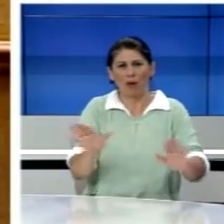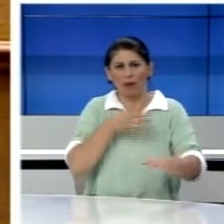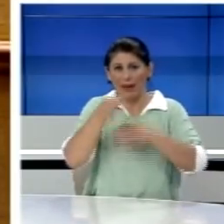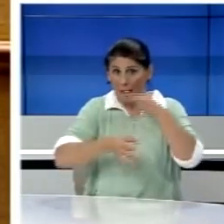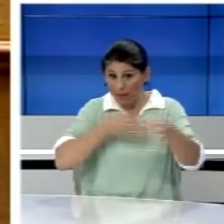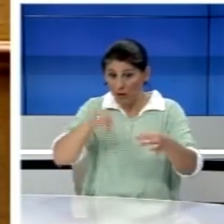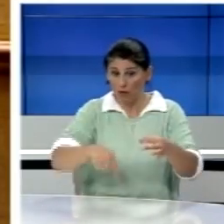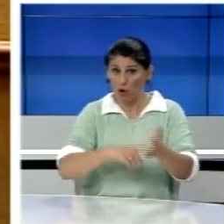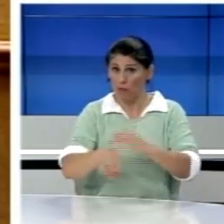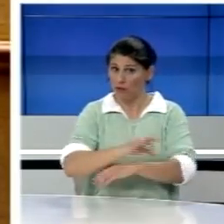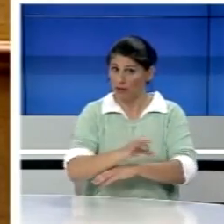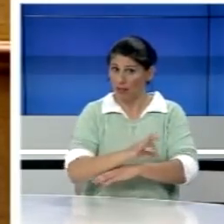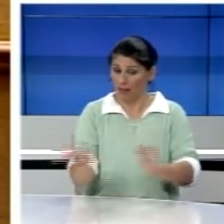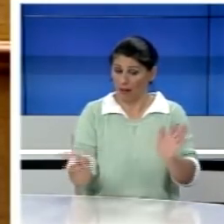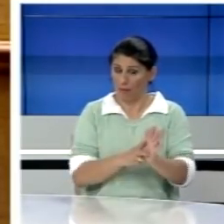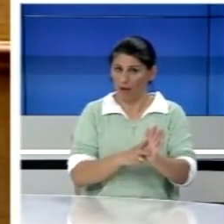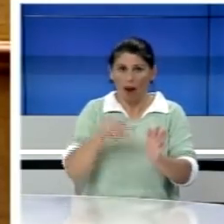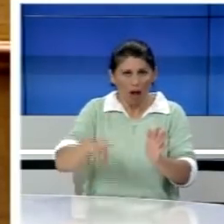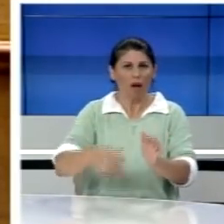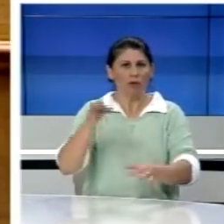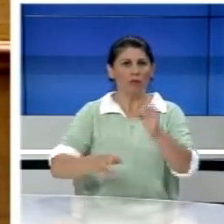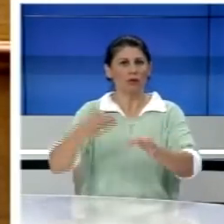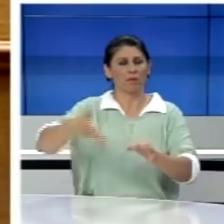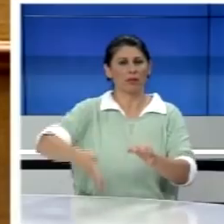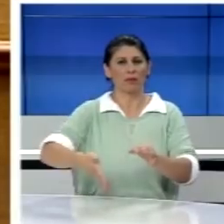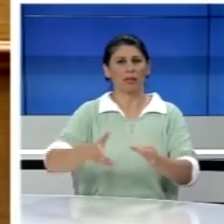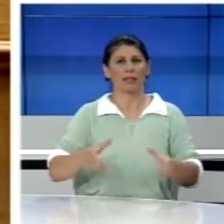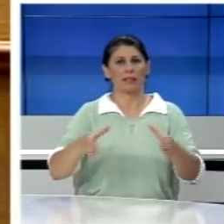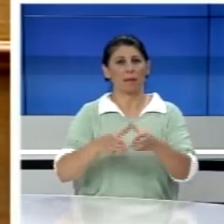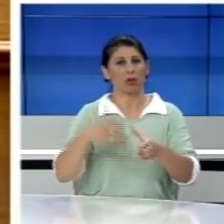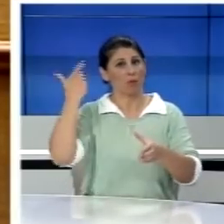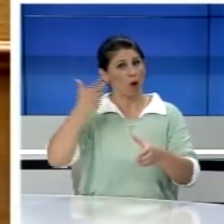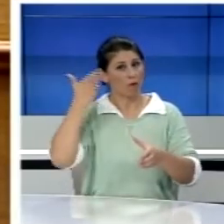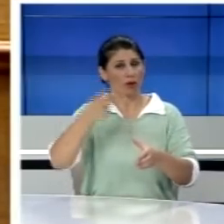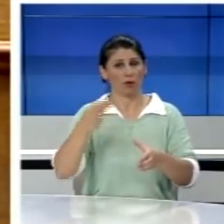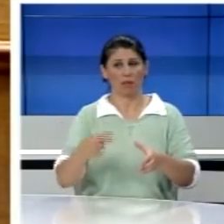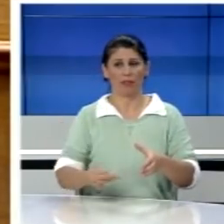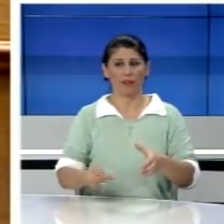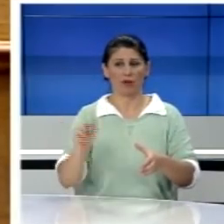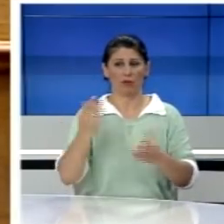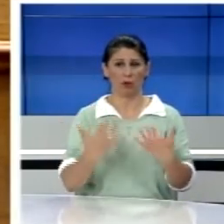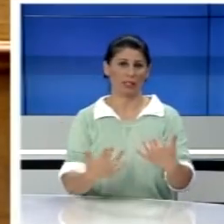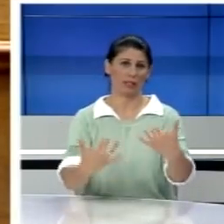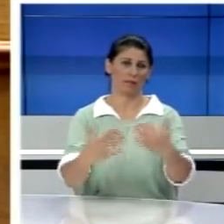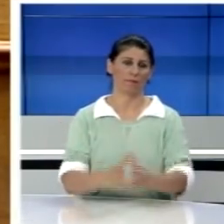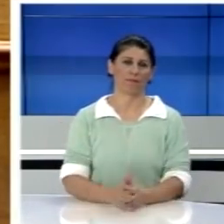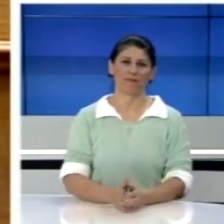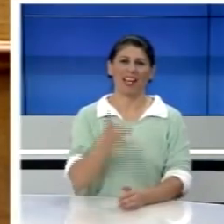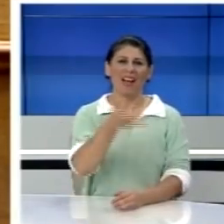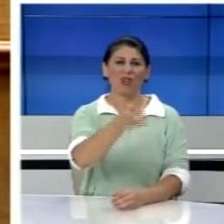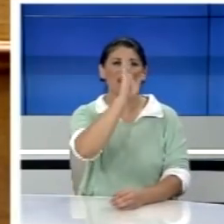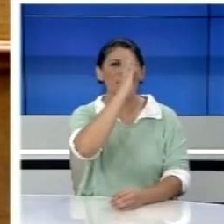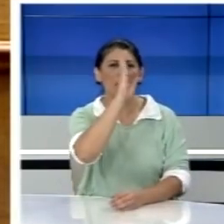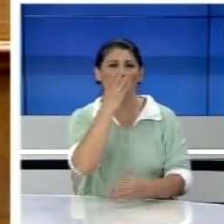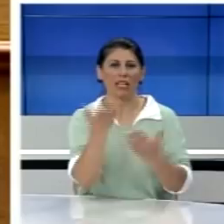στο νομοσχέδιο, αυτό που συζητάμε σήμερα, στην Επιτροπή Μορφωτικών Υποθέσεων της Βουλής. Αυτή είναι η